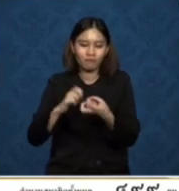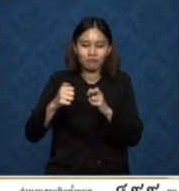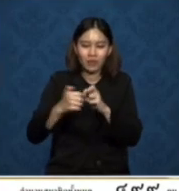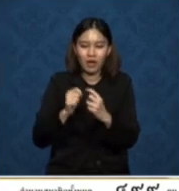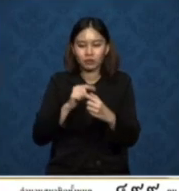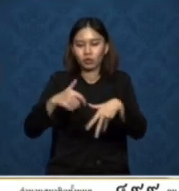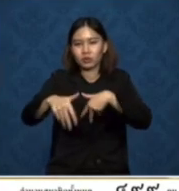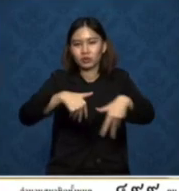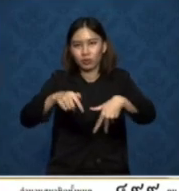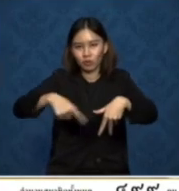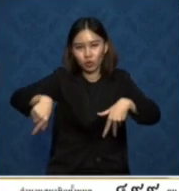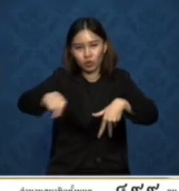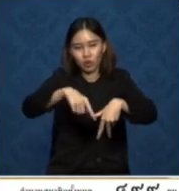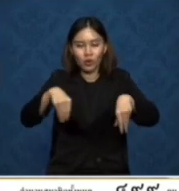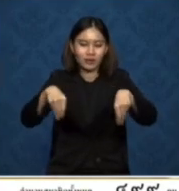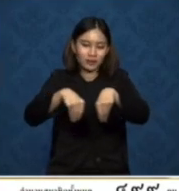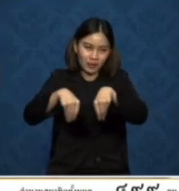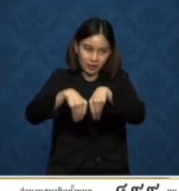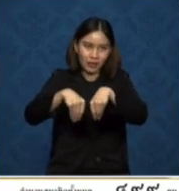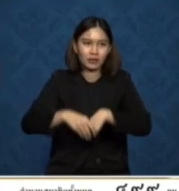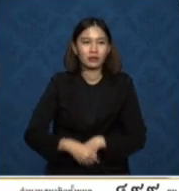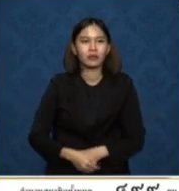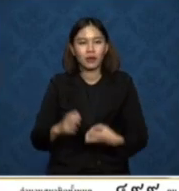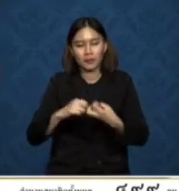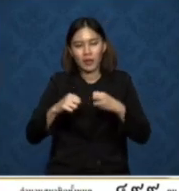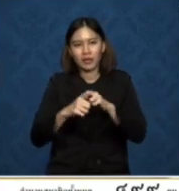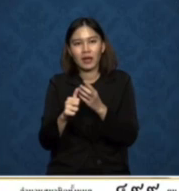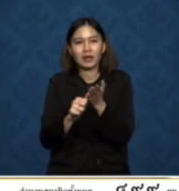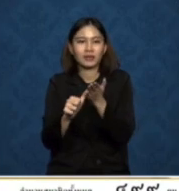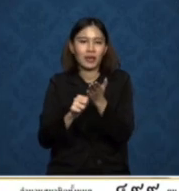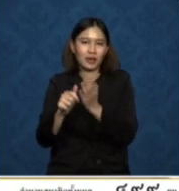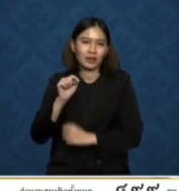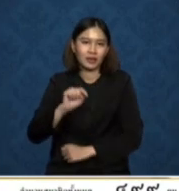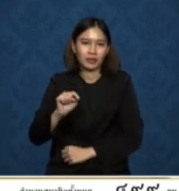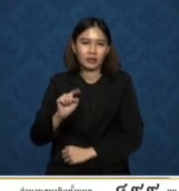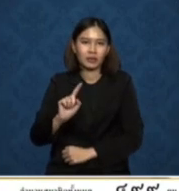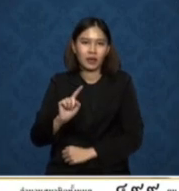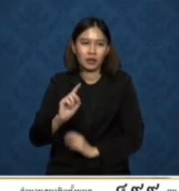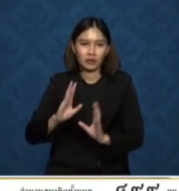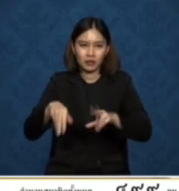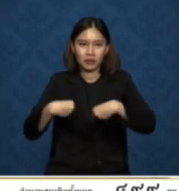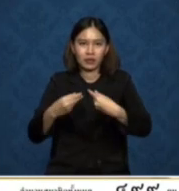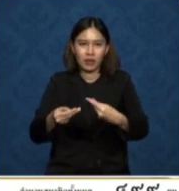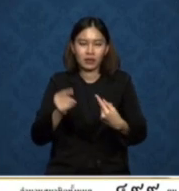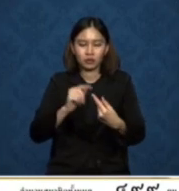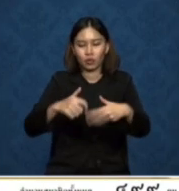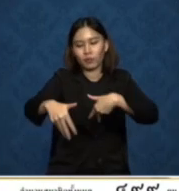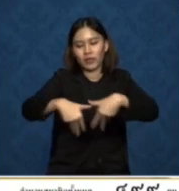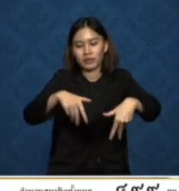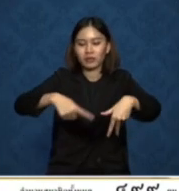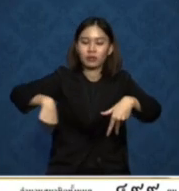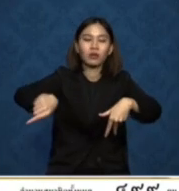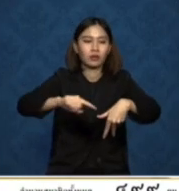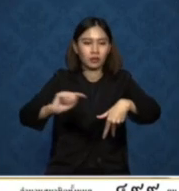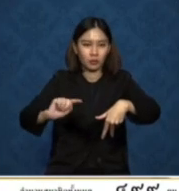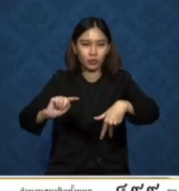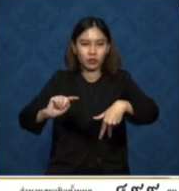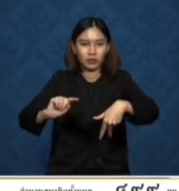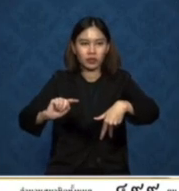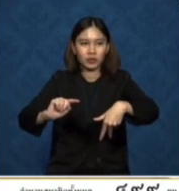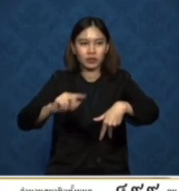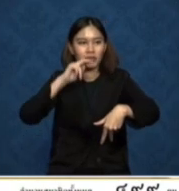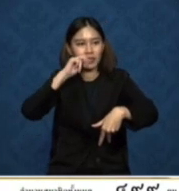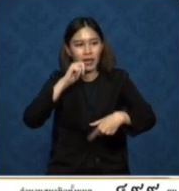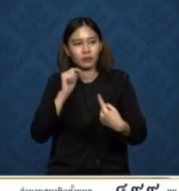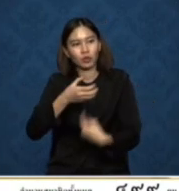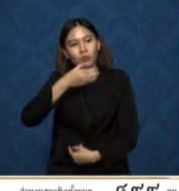ี่น้องบริเวณรอบอางเก็บน้ำเพื่อเปการแ้ไขปัญหาคามเดอดร้อนให้กบพี่น้องประชาชนที่จะใช้น้ำใ